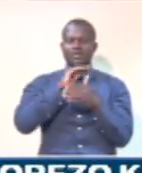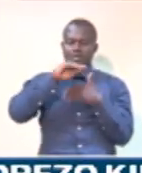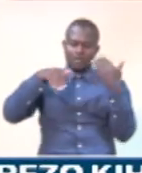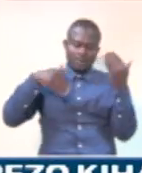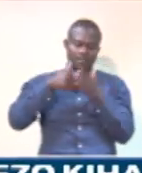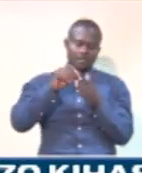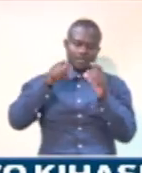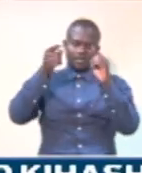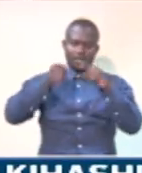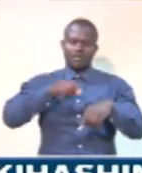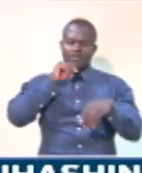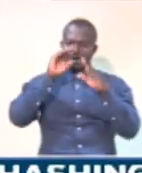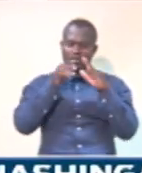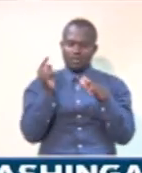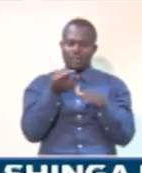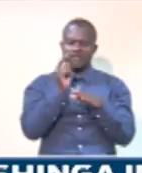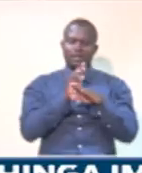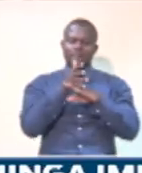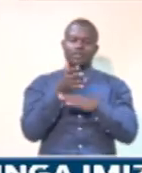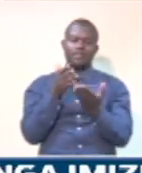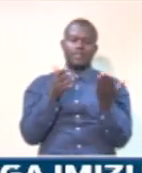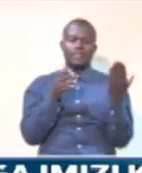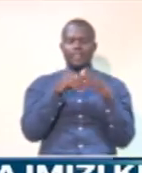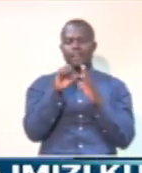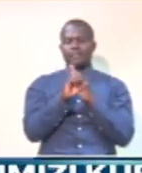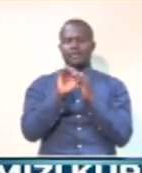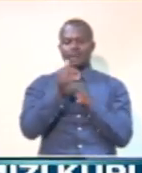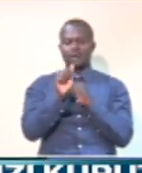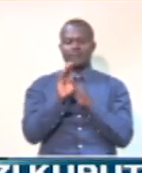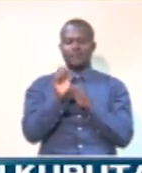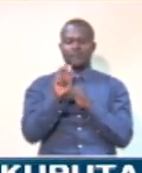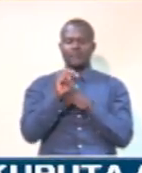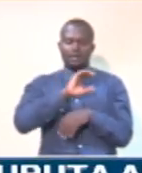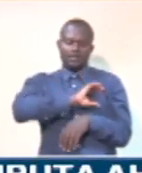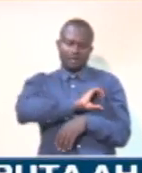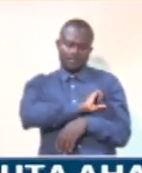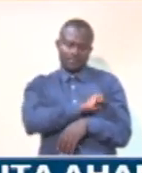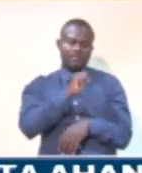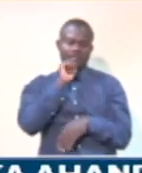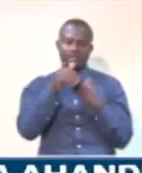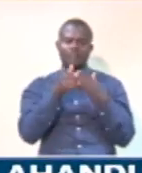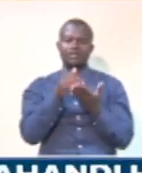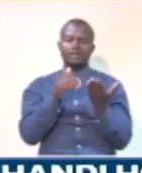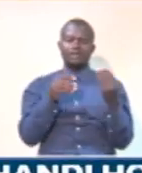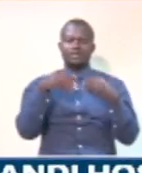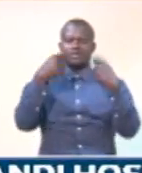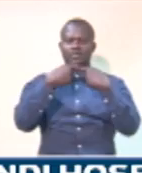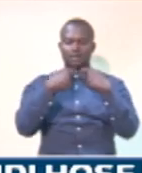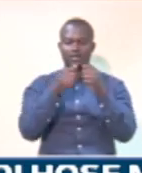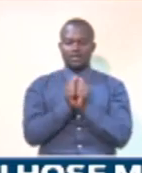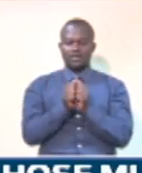tugomba kubageraho nta numwe dusimbutse abo ngabo mu murenge wa Jabana bihangane pe ntago biri butinde ukabaha